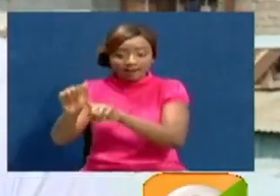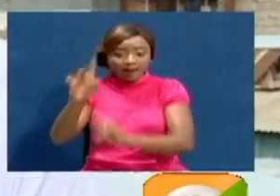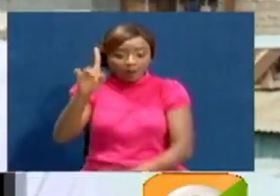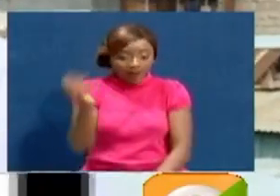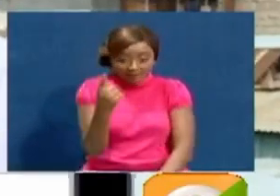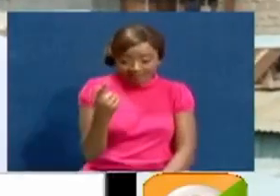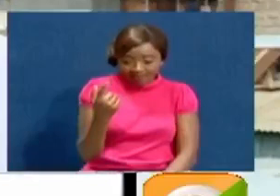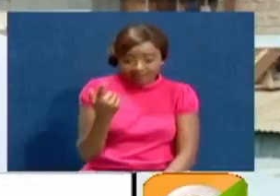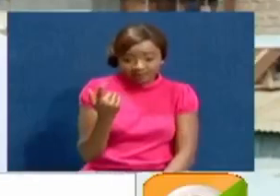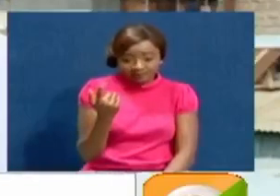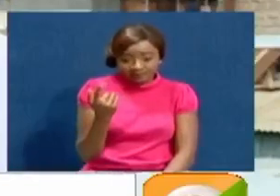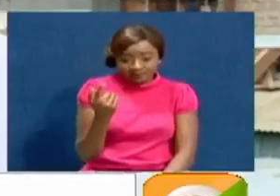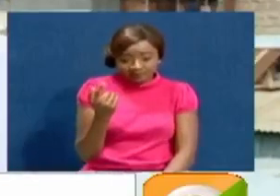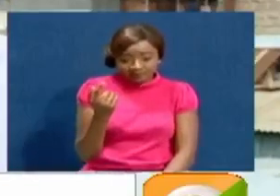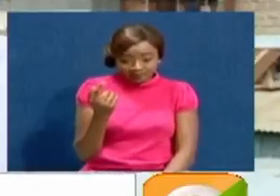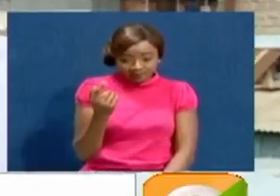moja chini